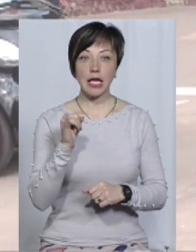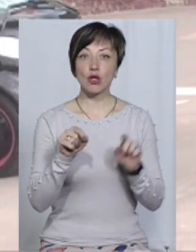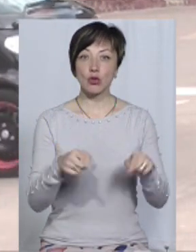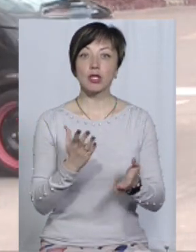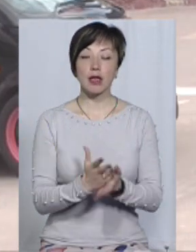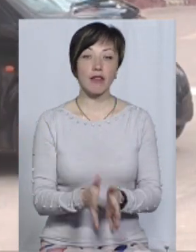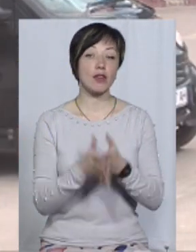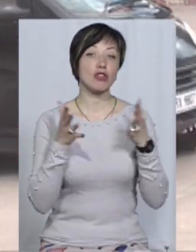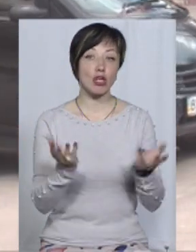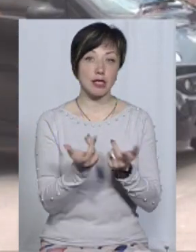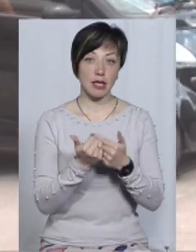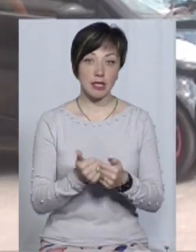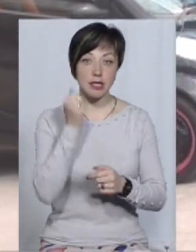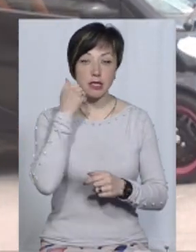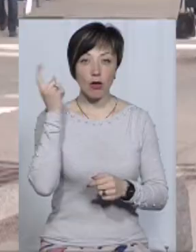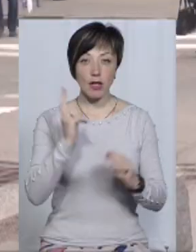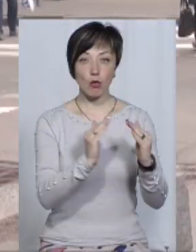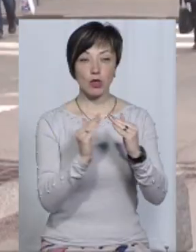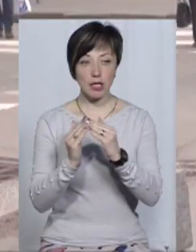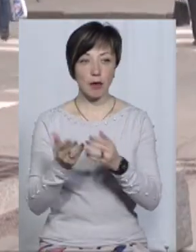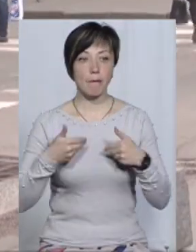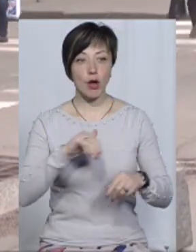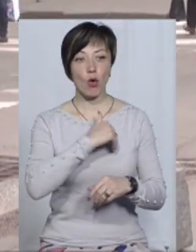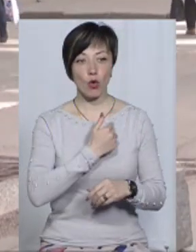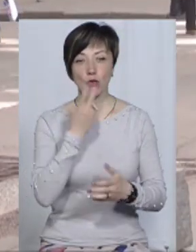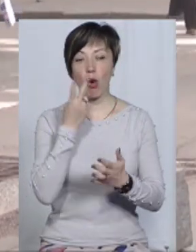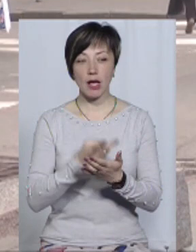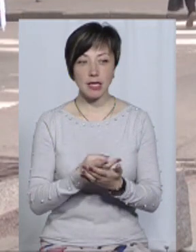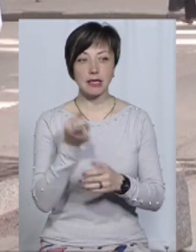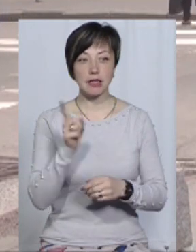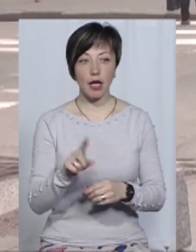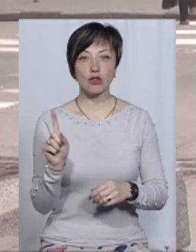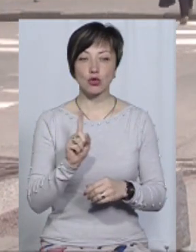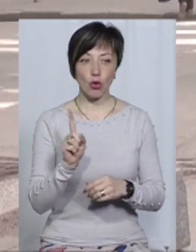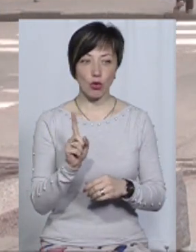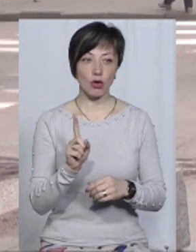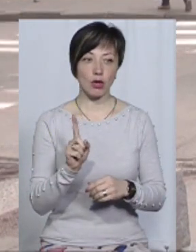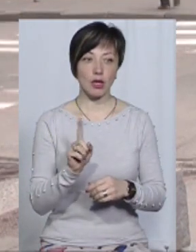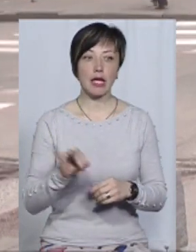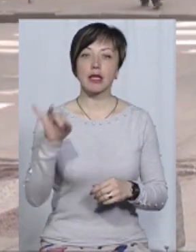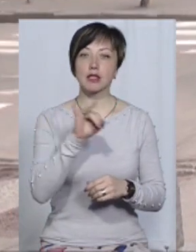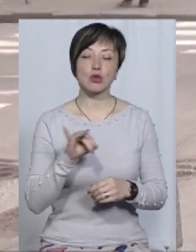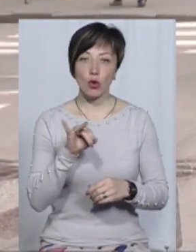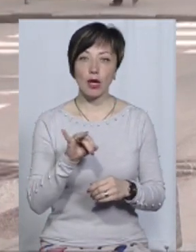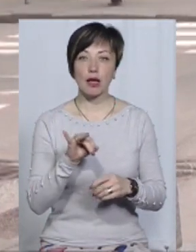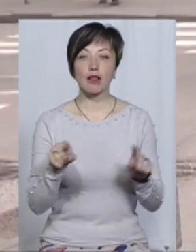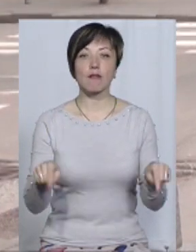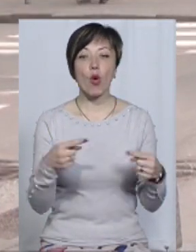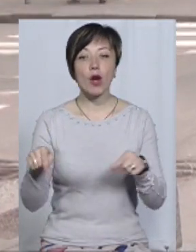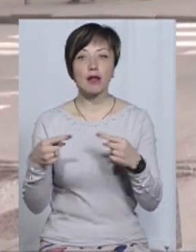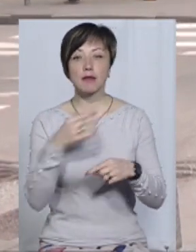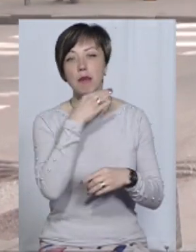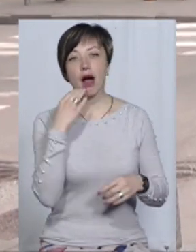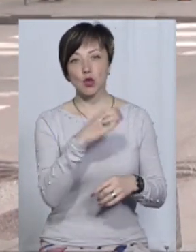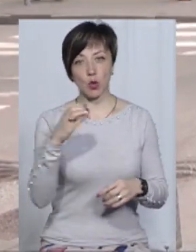є величезна кількість старовинних будинків. Ми хочемо показати те, що історія творилася